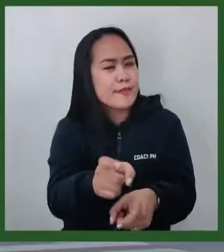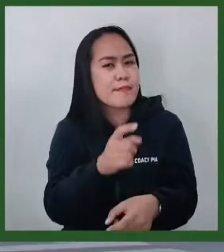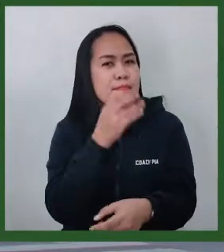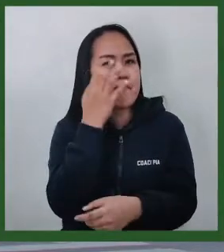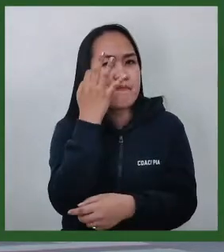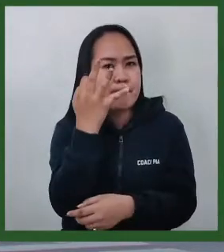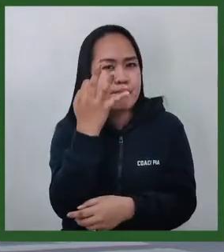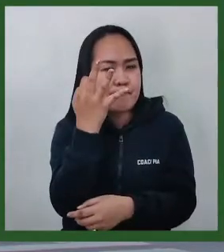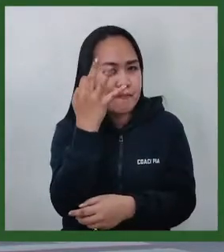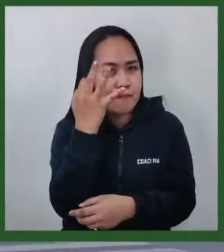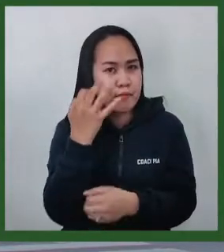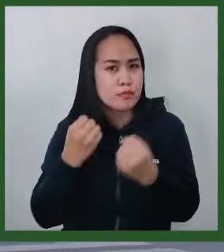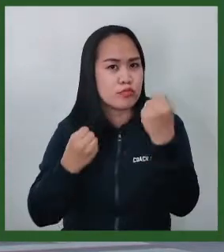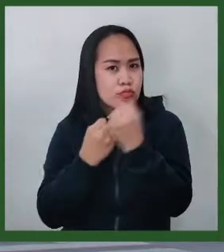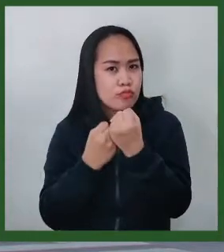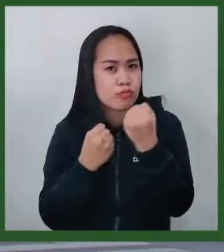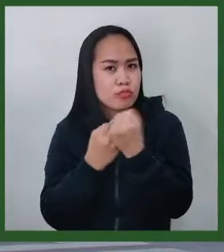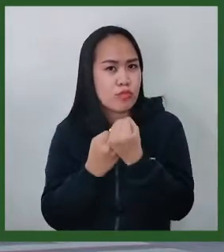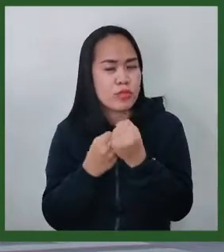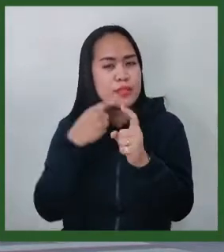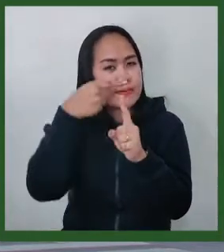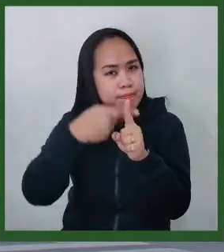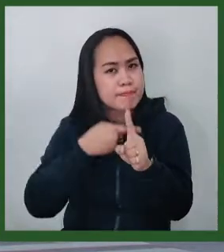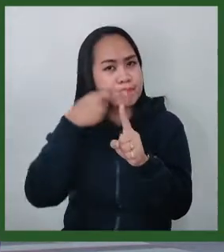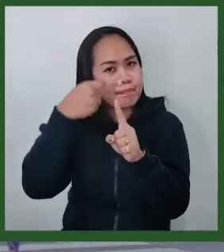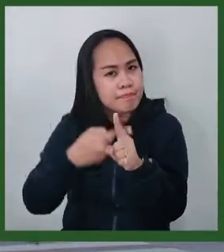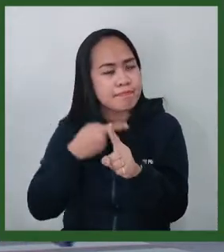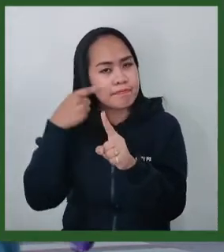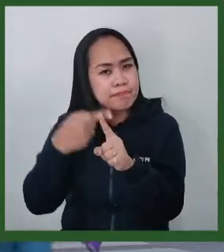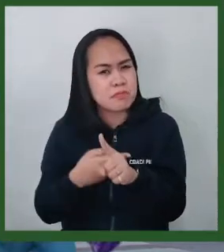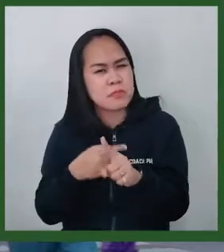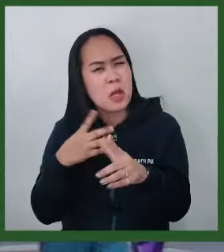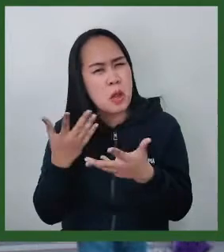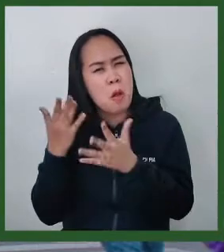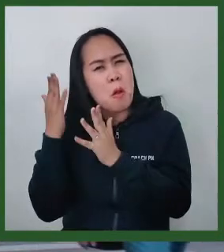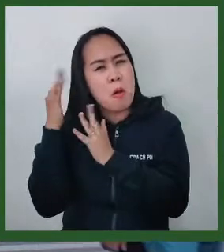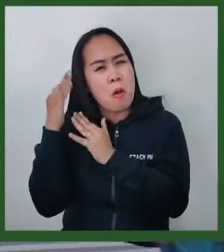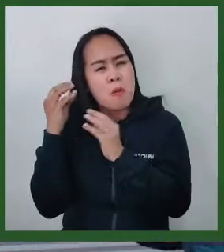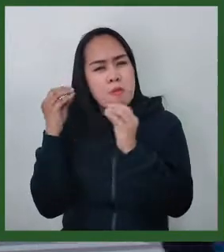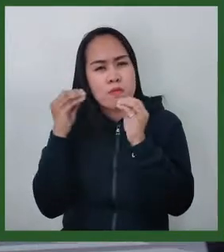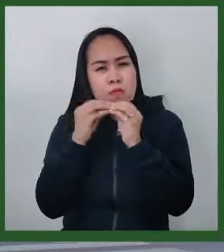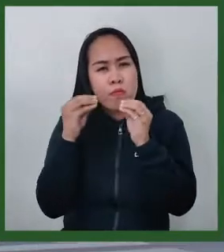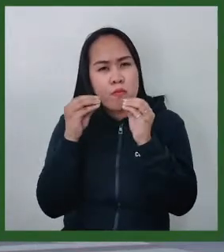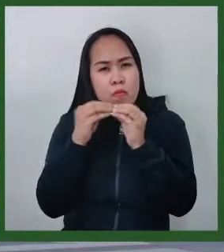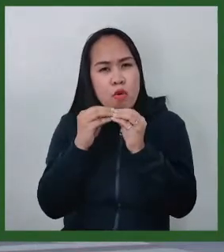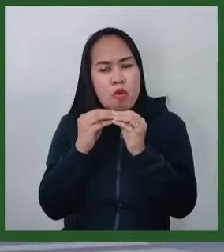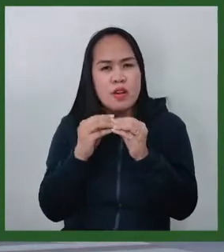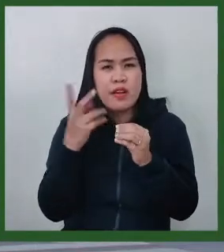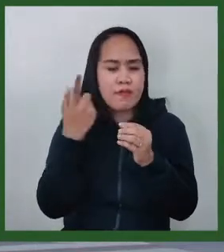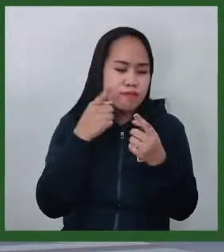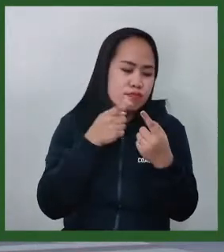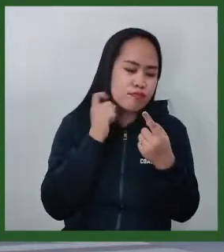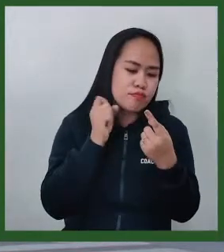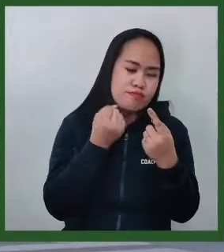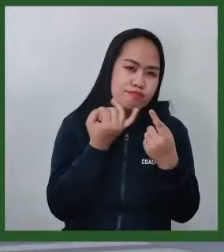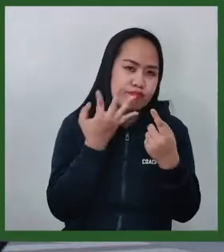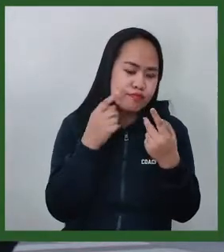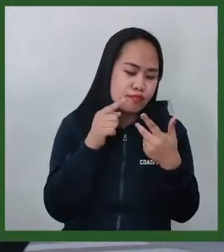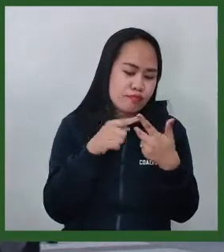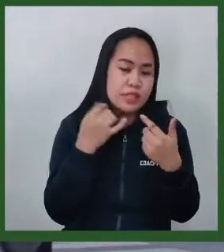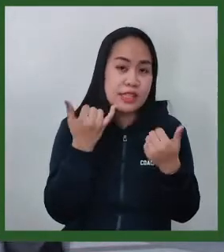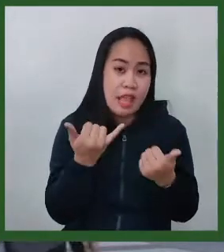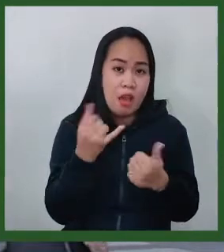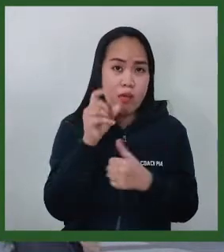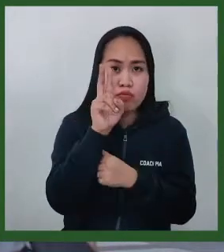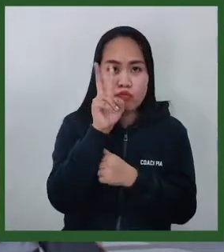financial assistance. Nawa ay madagdagan pa natin ang bilang na to na from 12, madagdagan pa ng ilan pa